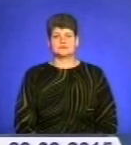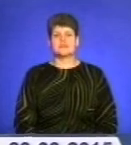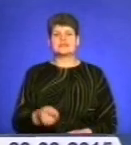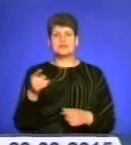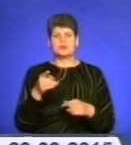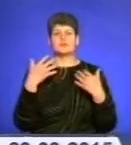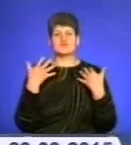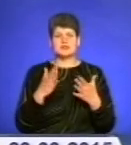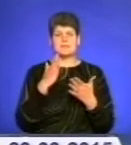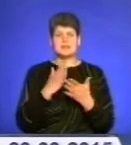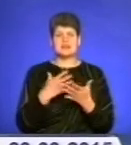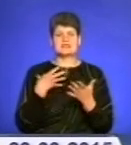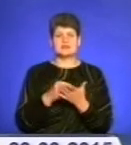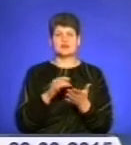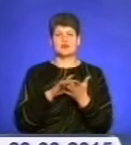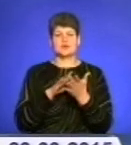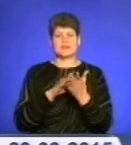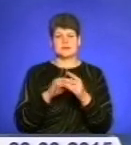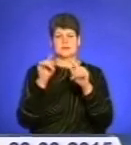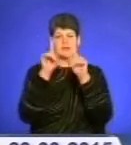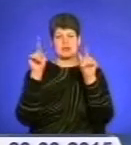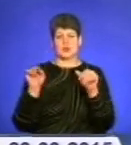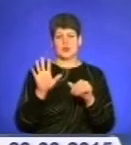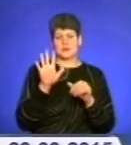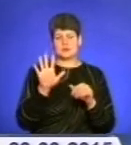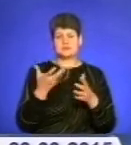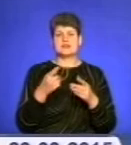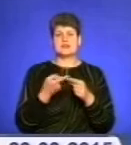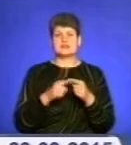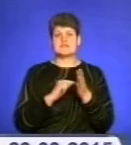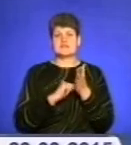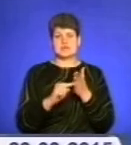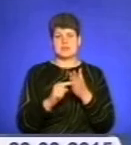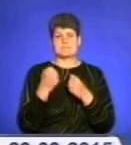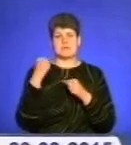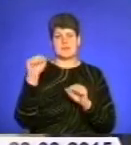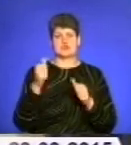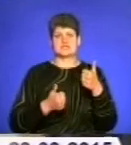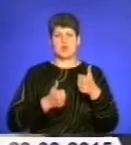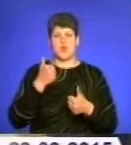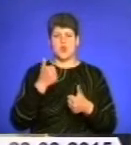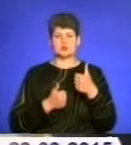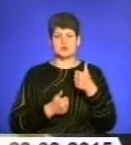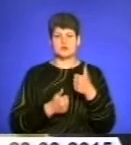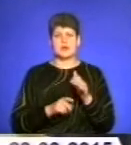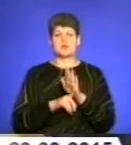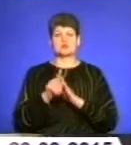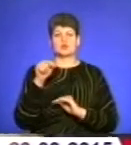Тернопільщина вже має свій туристичний логотип. В обласній державній адміністрації відзначили переможця конкурсу. На початку цього